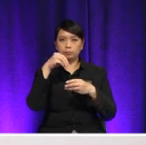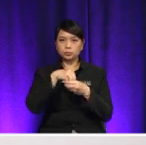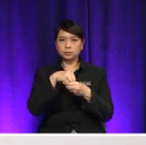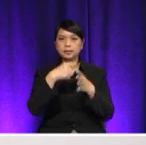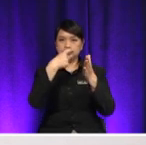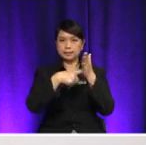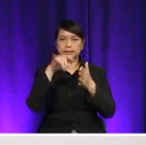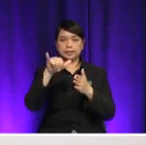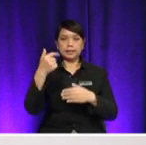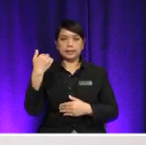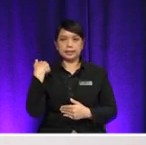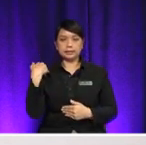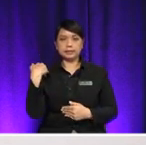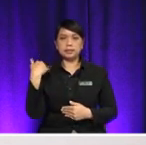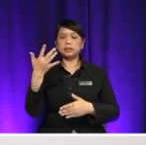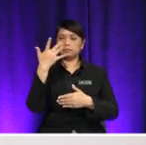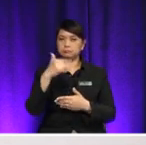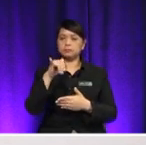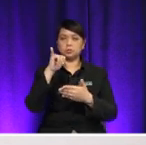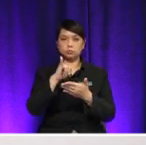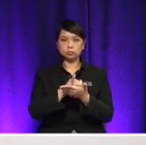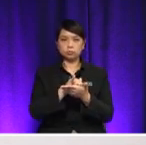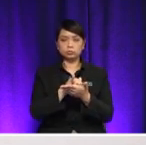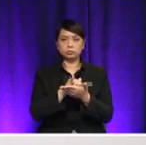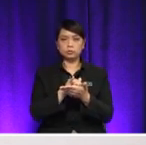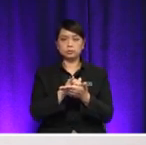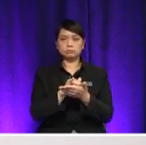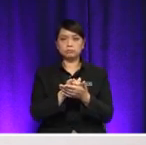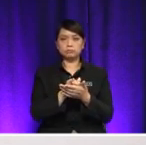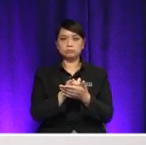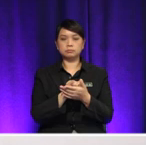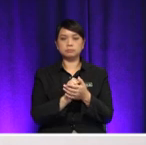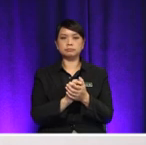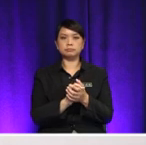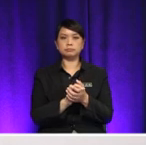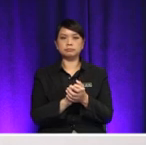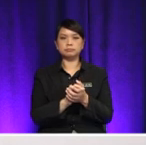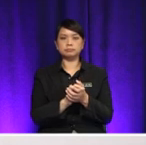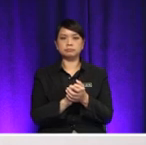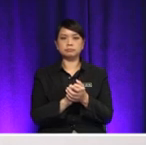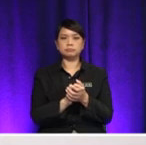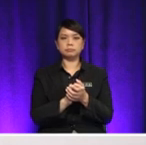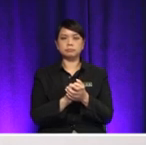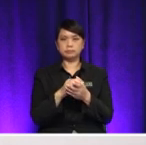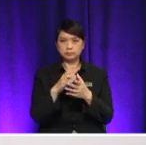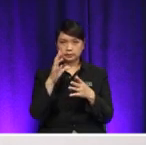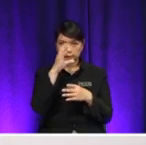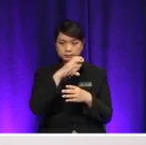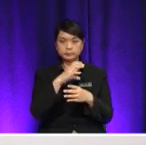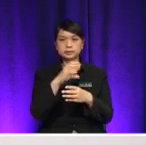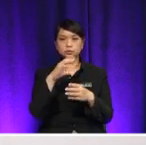oke kali dengan 100 = 140 itu adalah indeks pada tahun